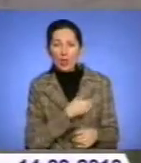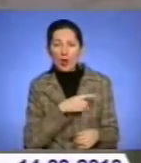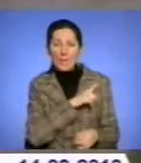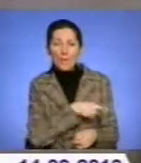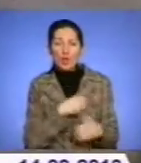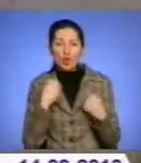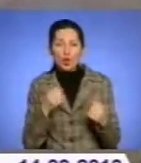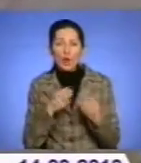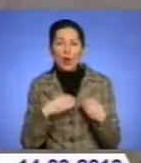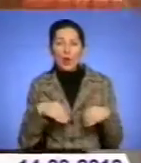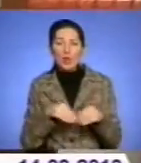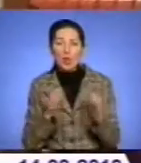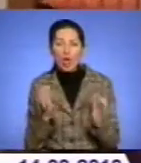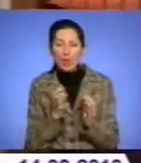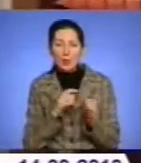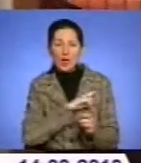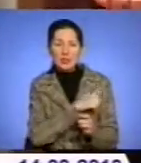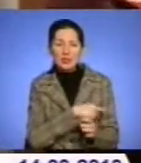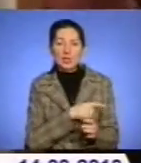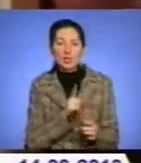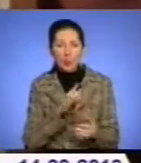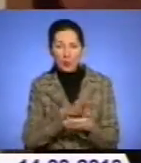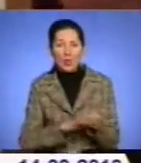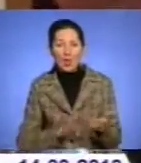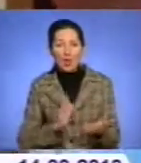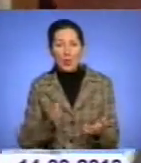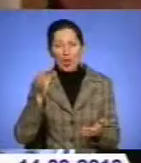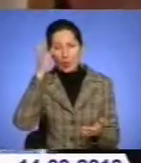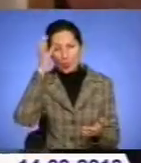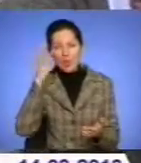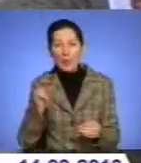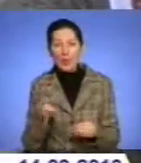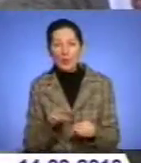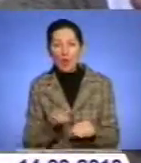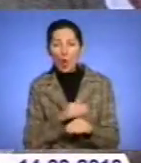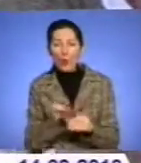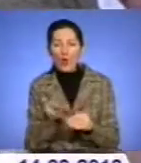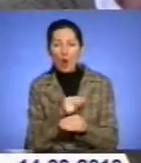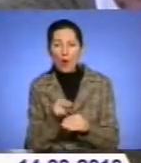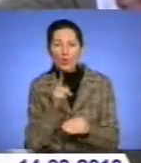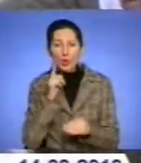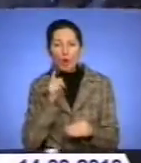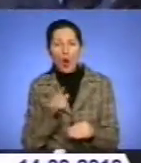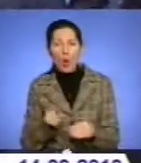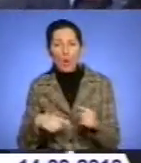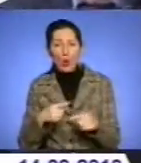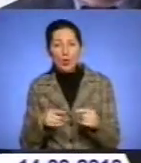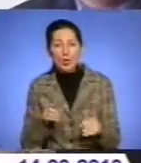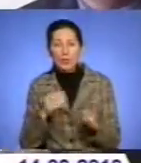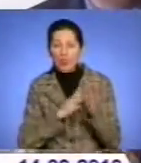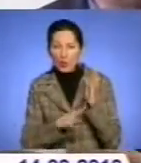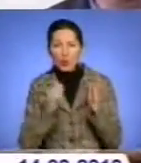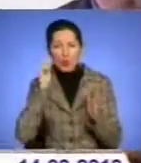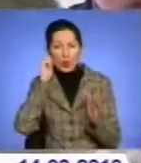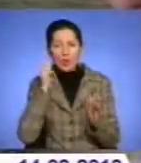та наснаги і щоб надалі бути мудрим і добрим вихователем молодого покоління. 90 – багато чи мало? Для молоді – це